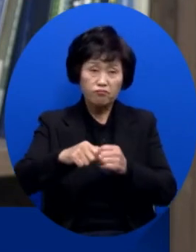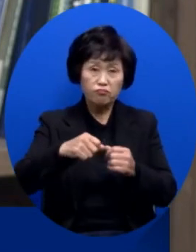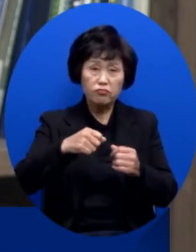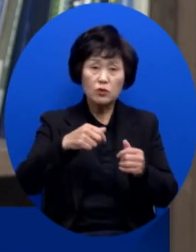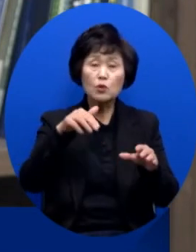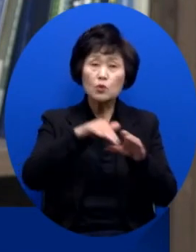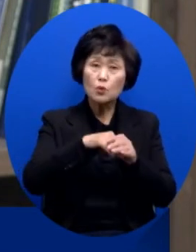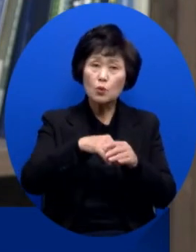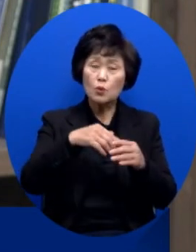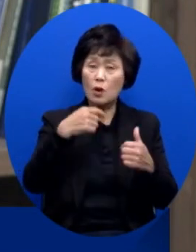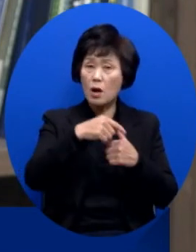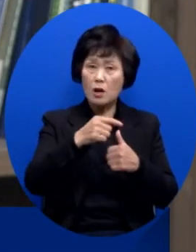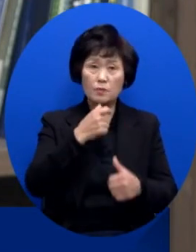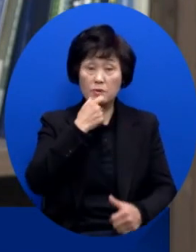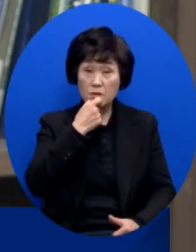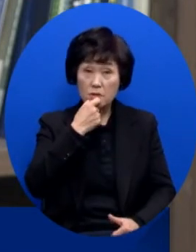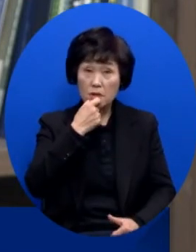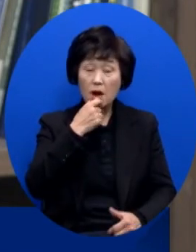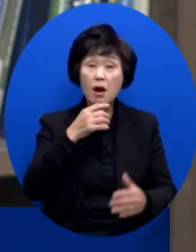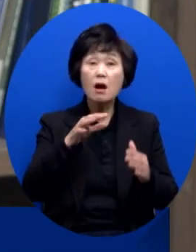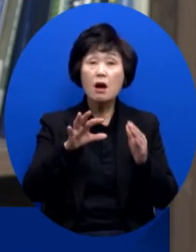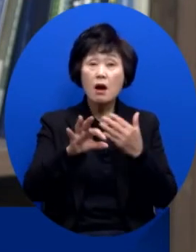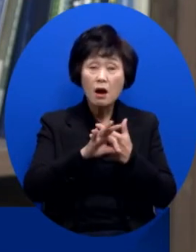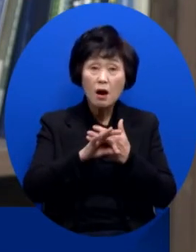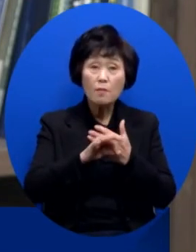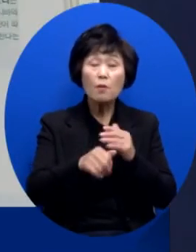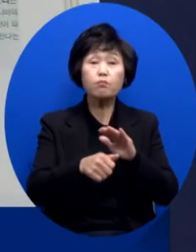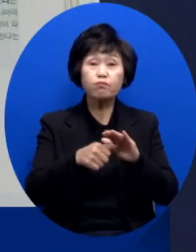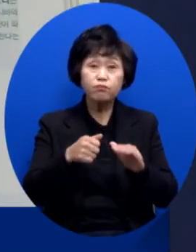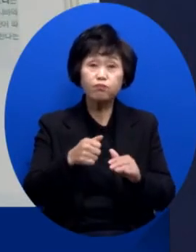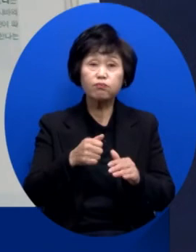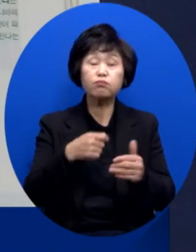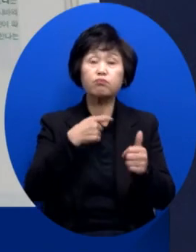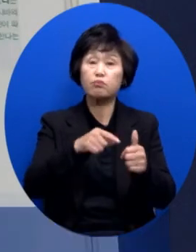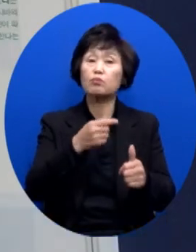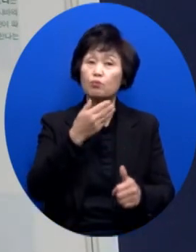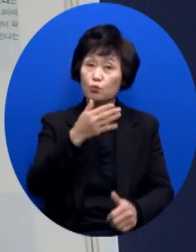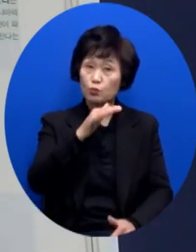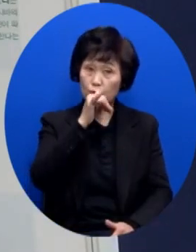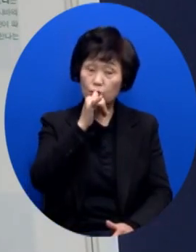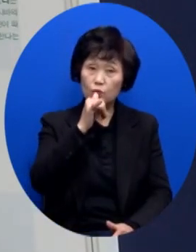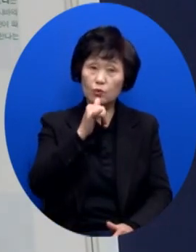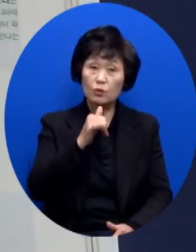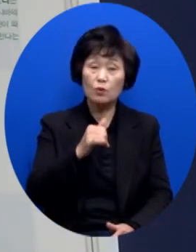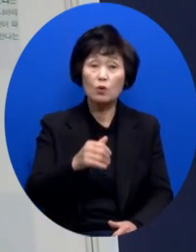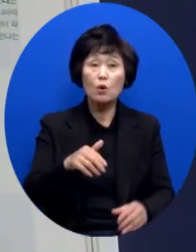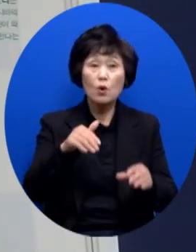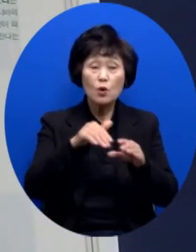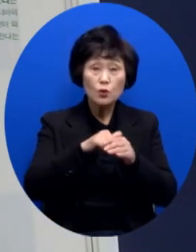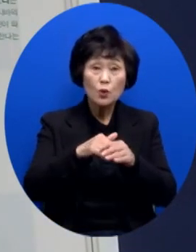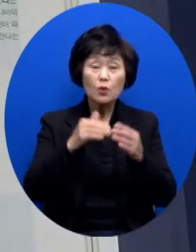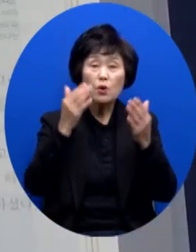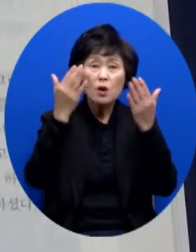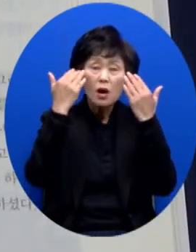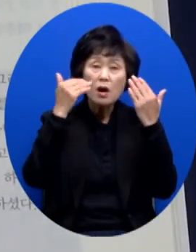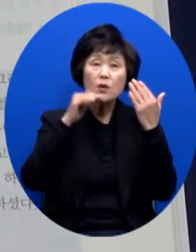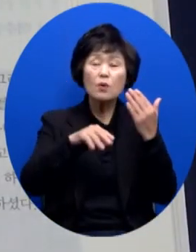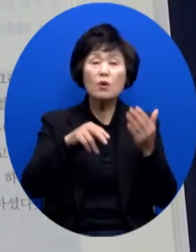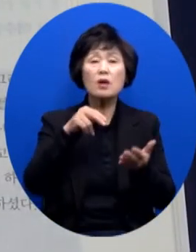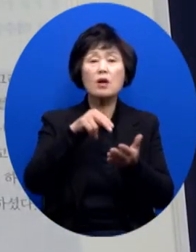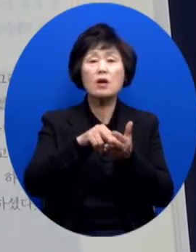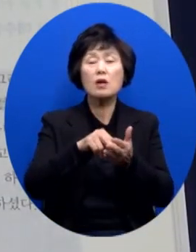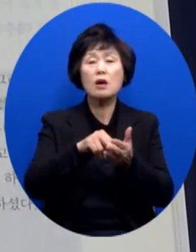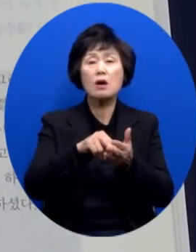하는 학생들에게는 좀 총점 2종 교육을 받도록 해주는 종교사 하게 설 자리가 점차 줄어드는